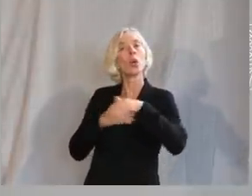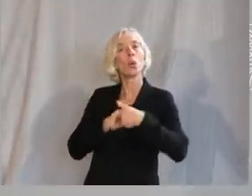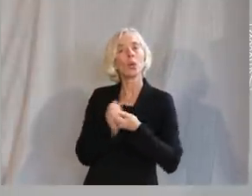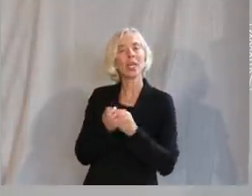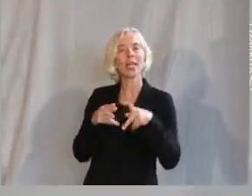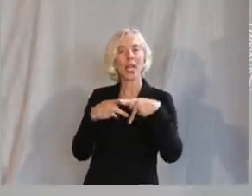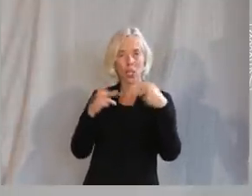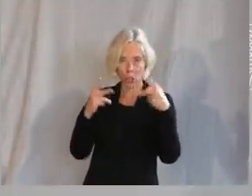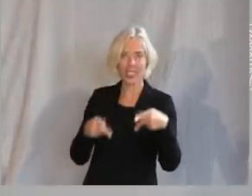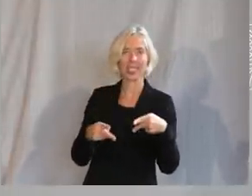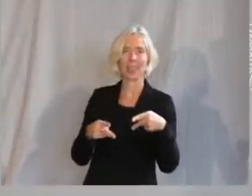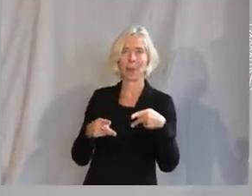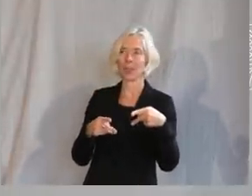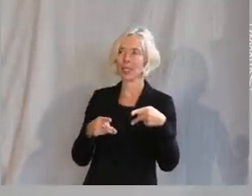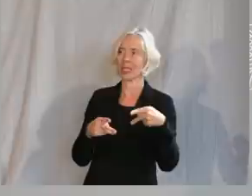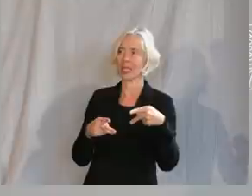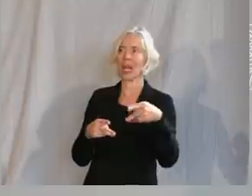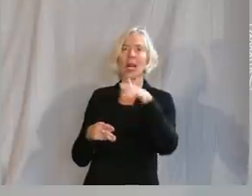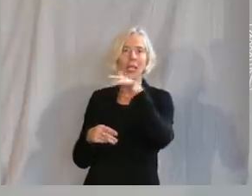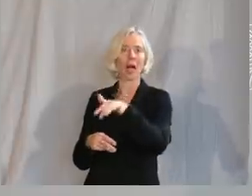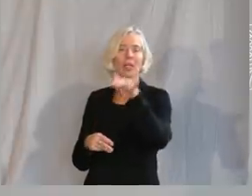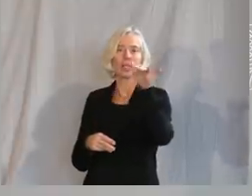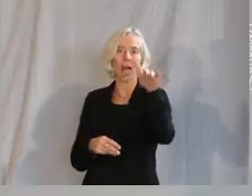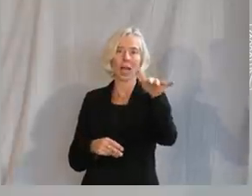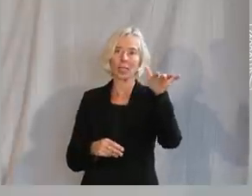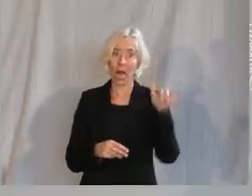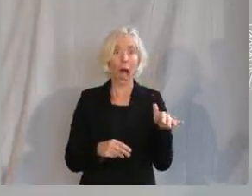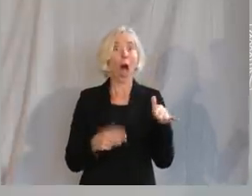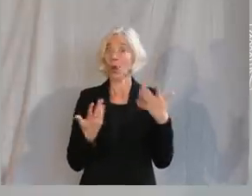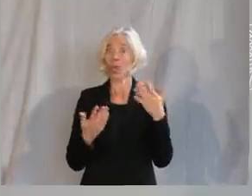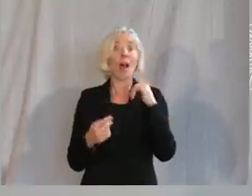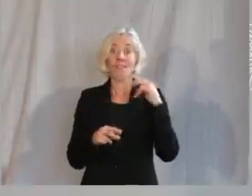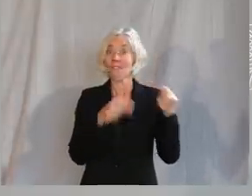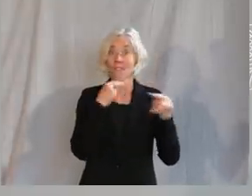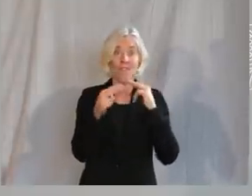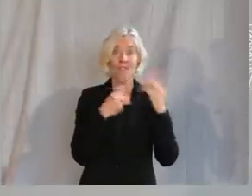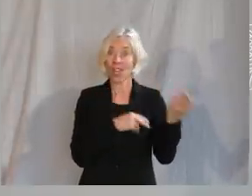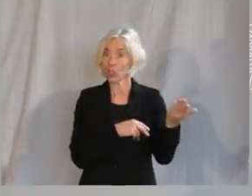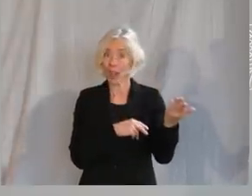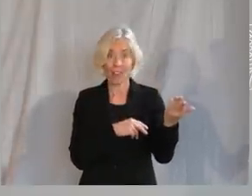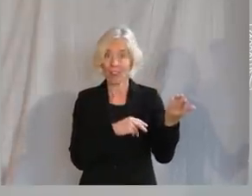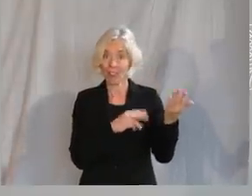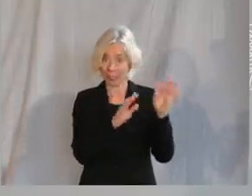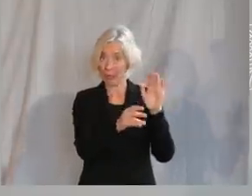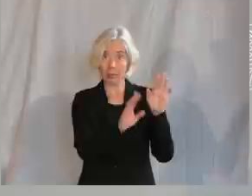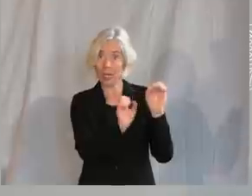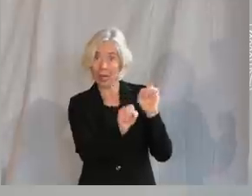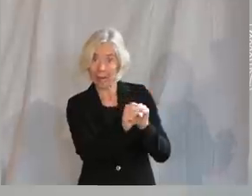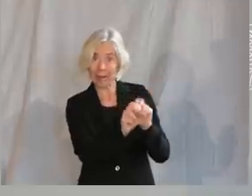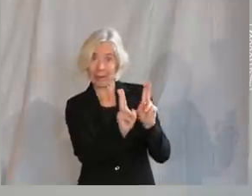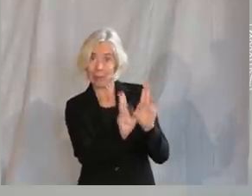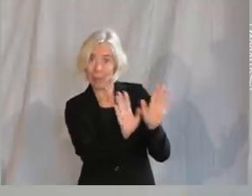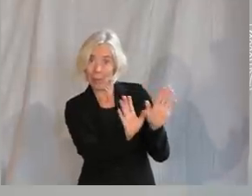und so weiter. Das heißt, da muss man jetzt in nächster Zeit als Gastronom oder Einzelhändler oder so vermehrt mit einfach